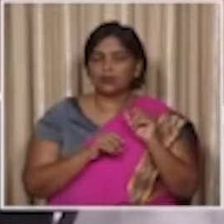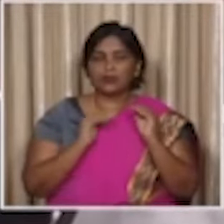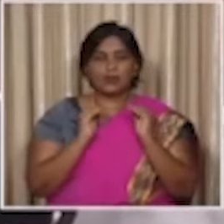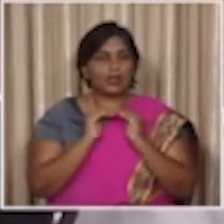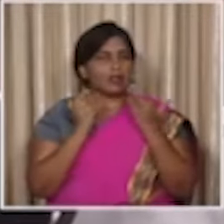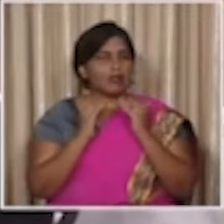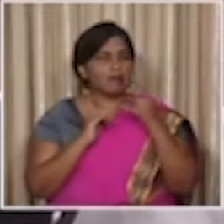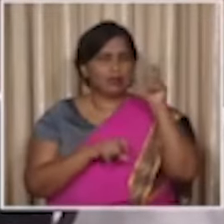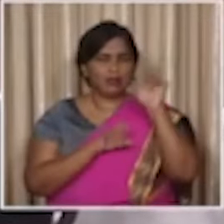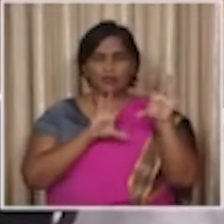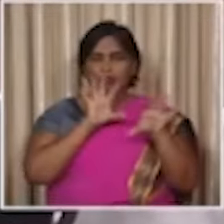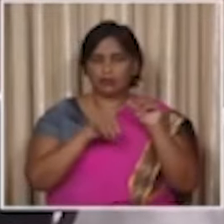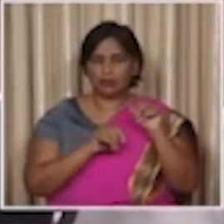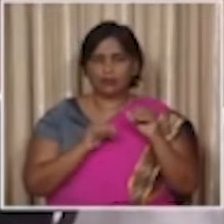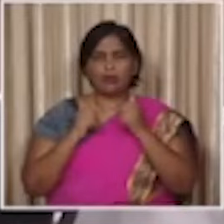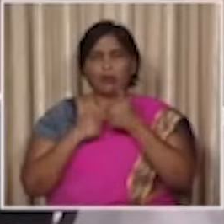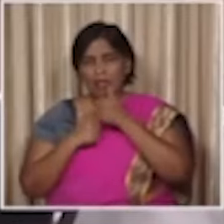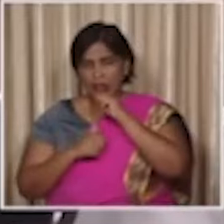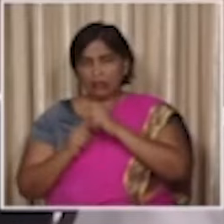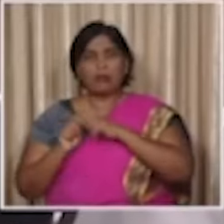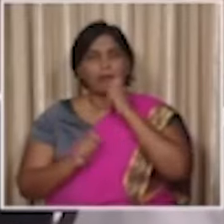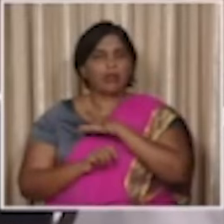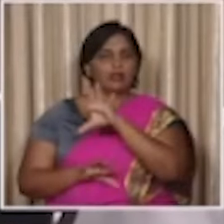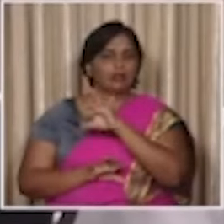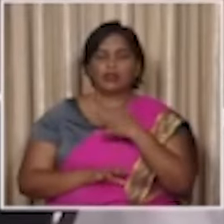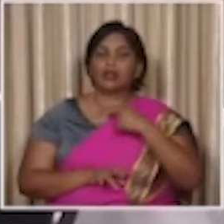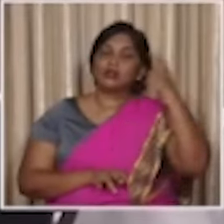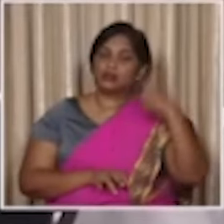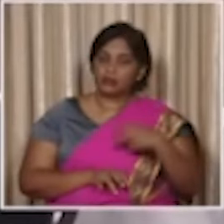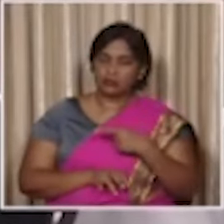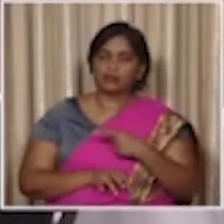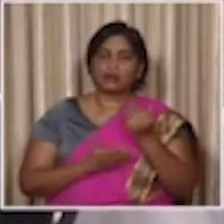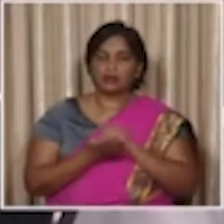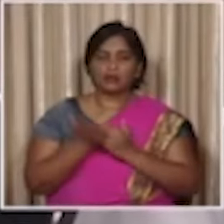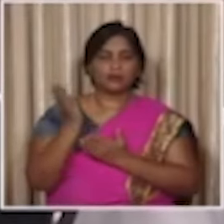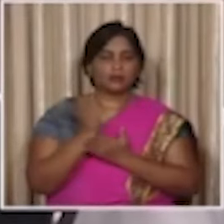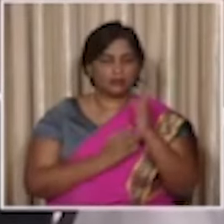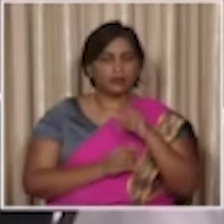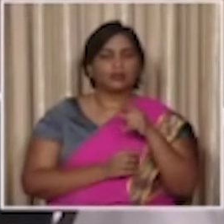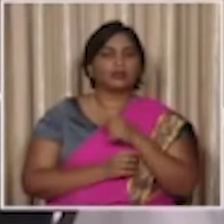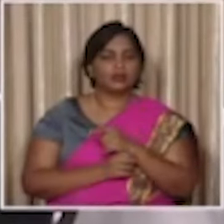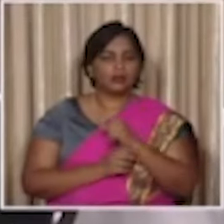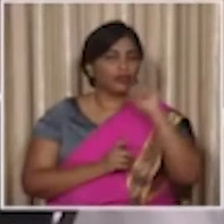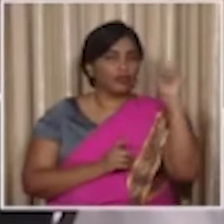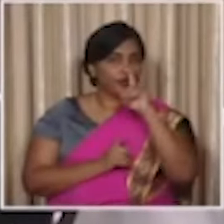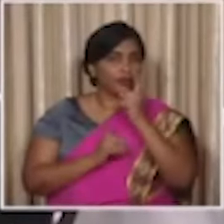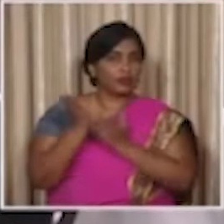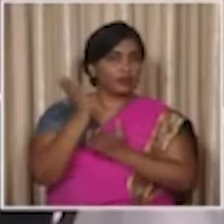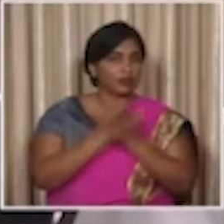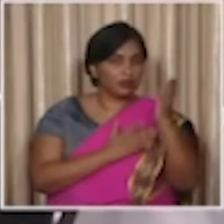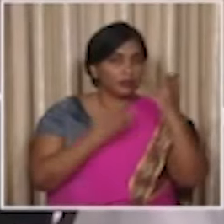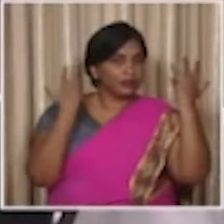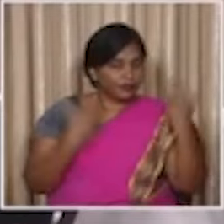නුසුදුසන් තේරලා ඉන්නවා, සුදුසන් තේරලා නැහැ. නමුත් ඒ අයට දැන් දෙවෙනි වටේ අභියාචනා දාන්න ගියපුවාම ඒගොල්ලෝ පළවෙනි වටේ අභියාචනා